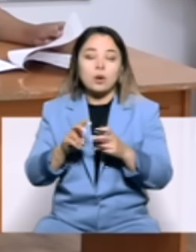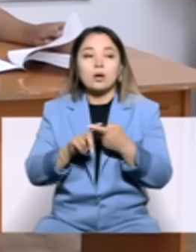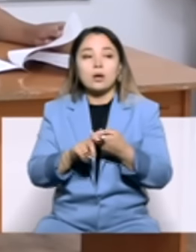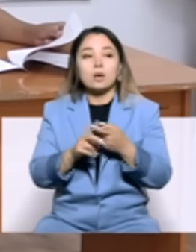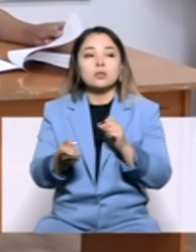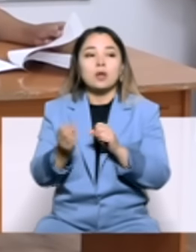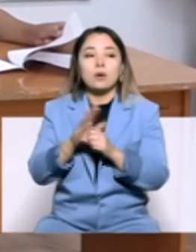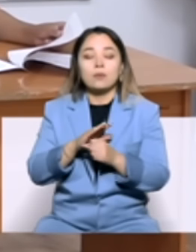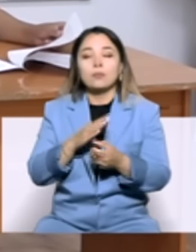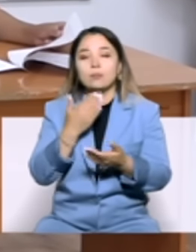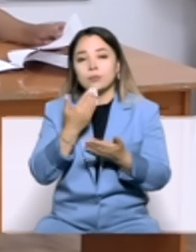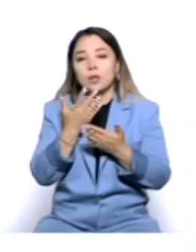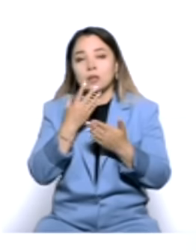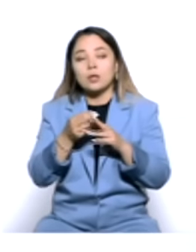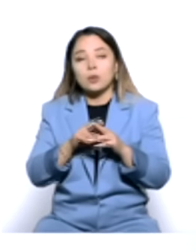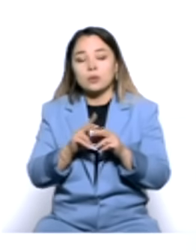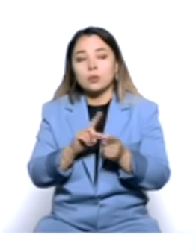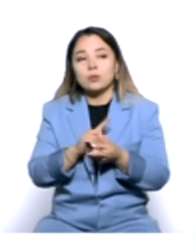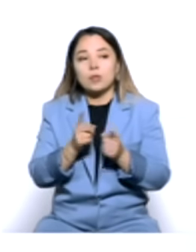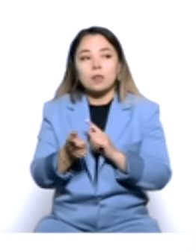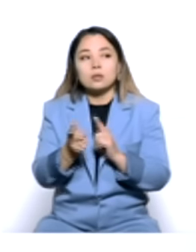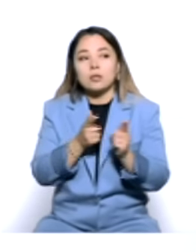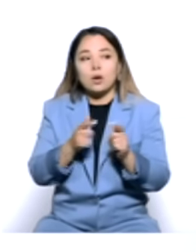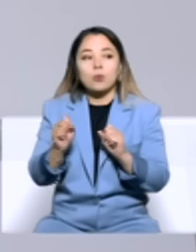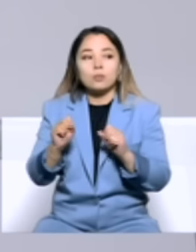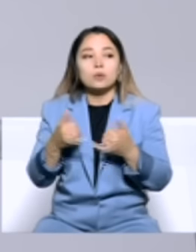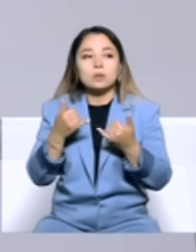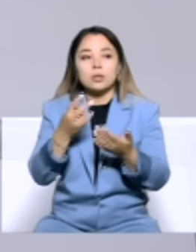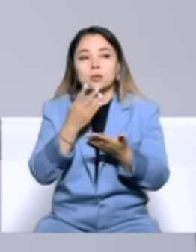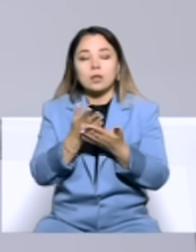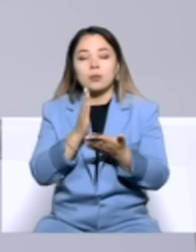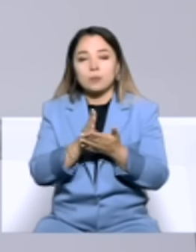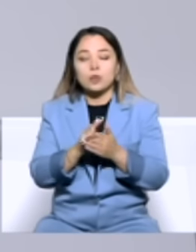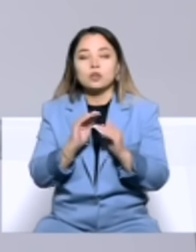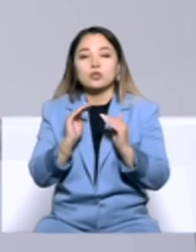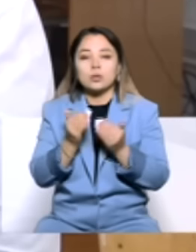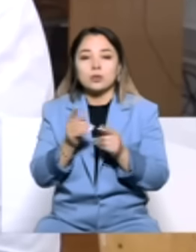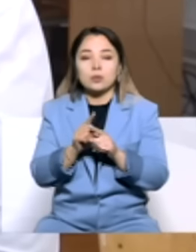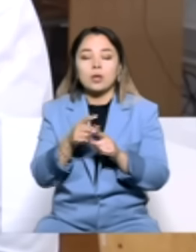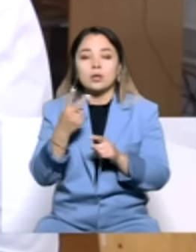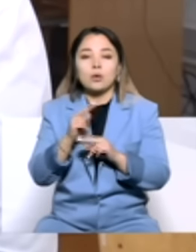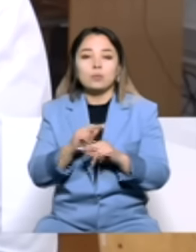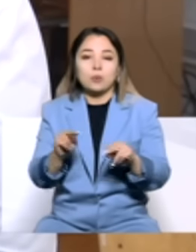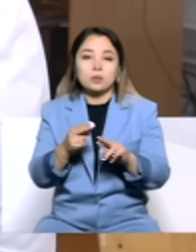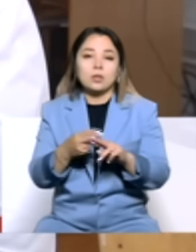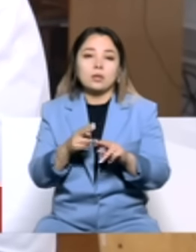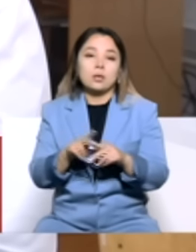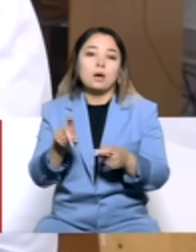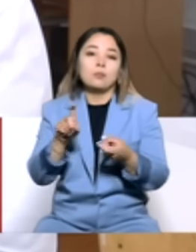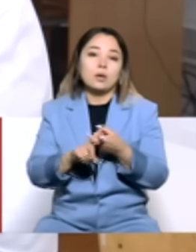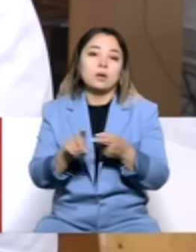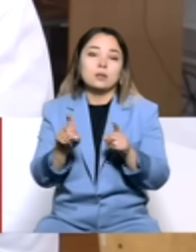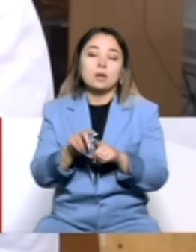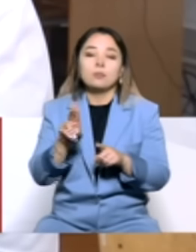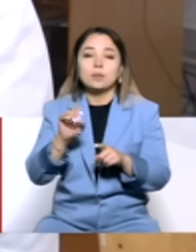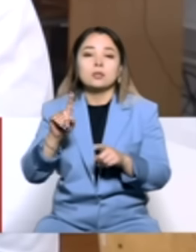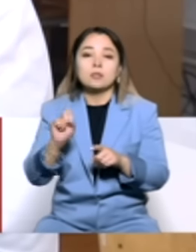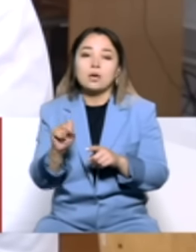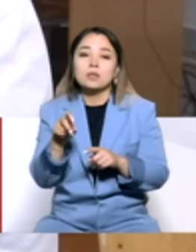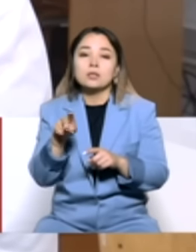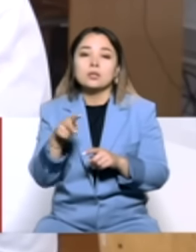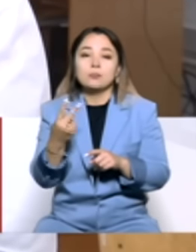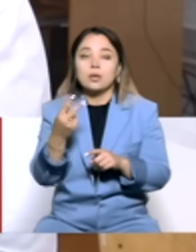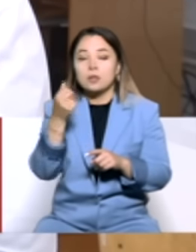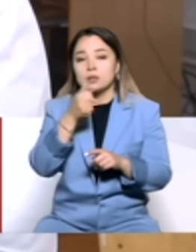коронавирус пандемиясы кезінде өткендіктен де дайындалуға мүмкіндік шектеулі болғанын айтады екінші мұғалім. Сол кезеңдерге байланысты PISA